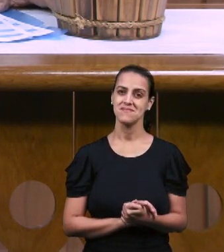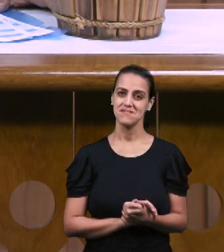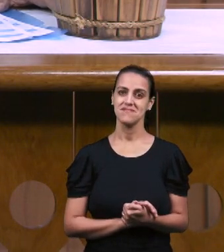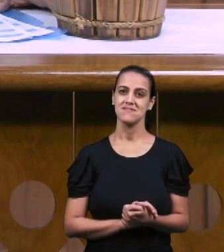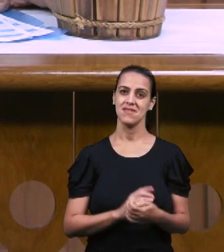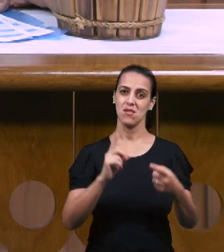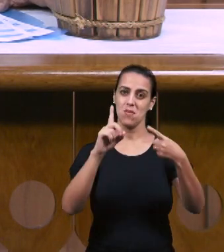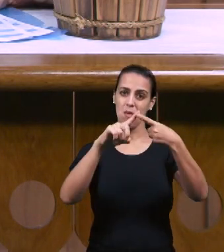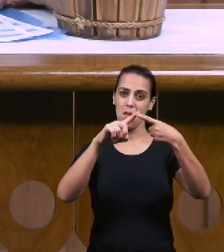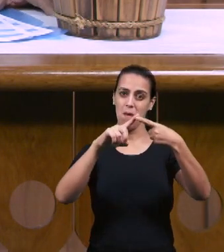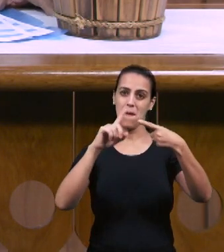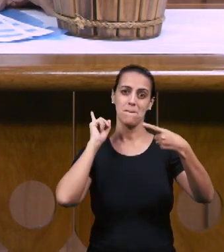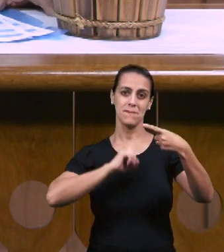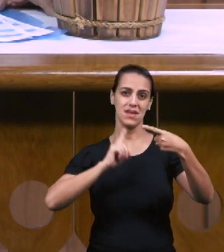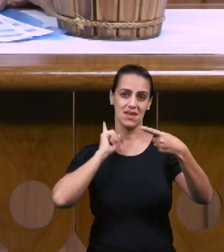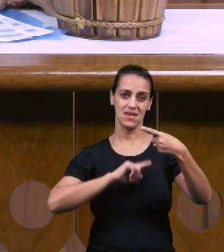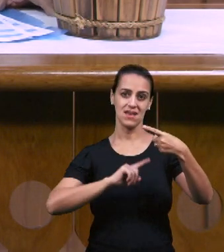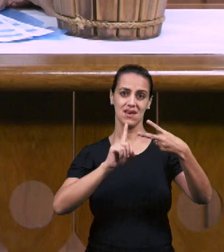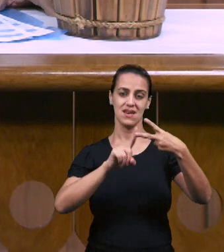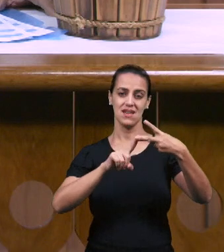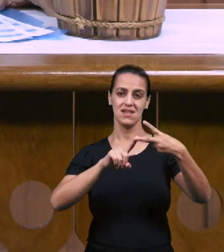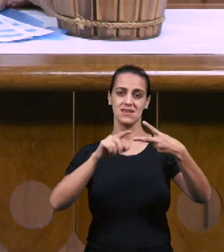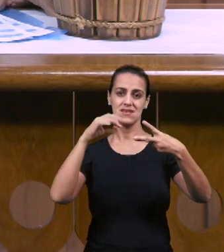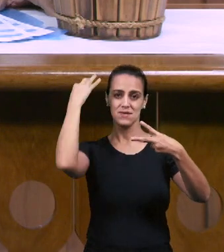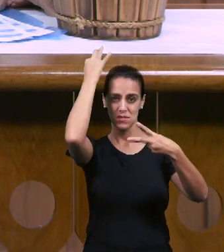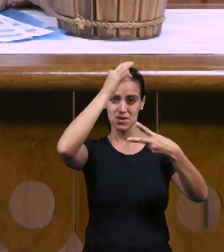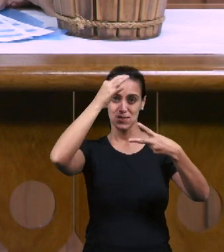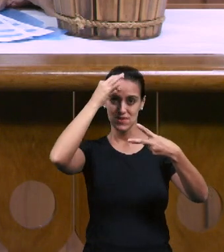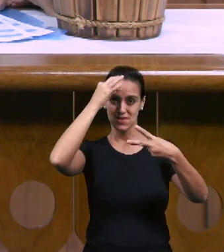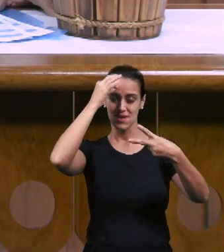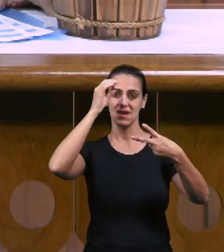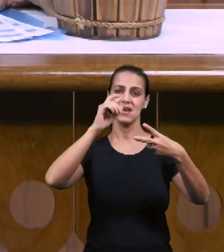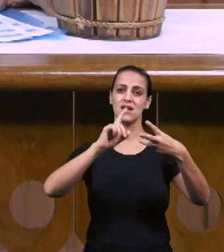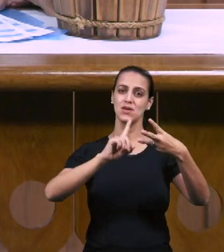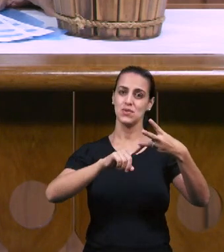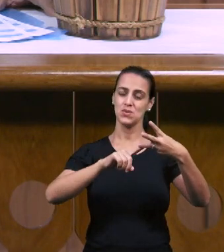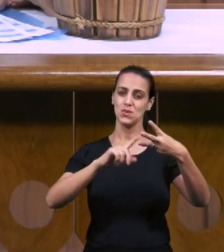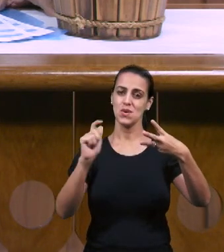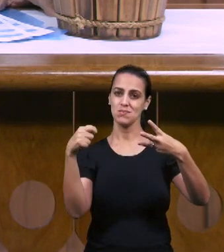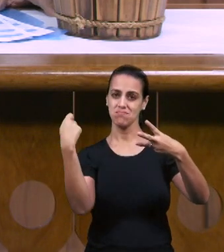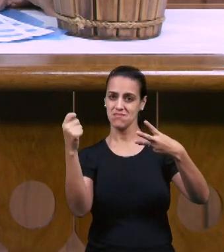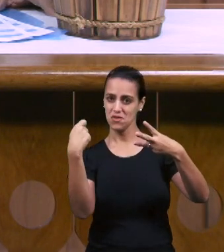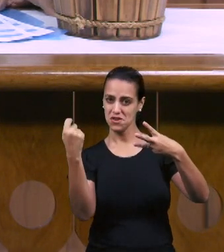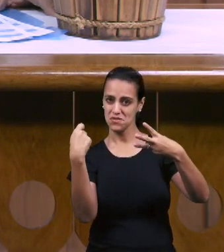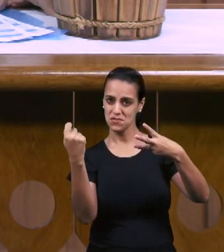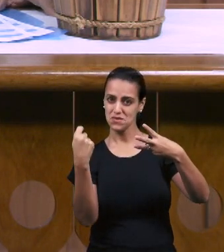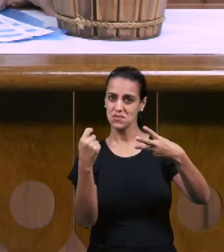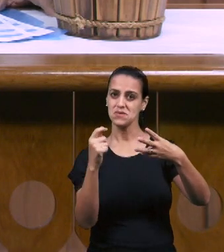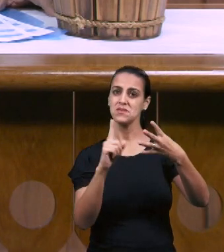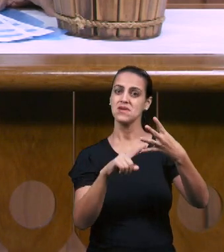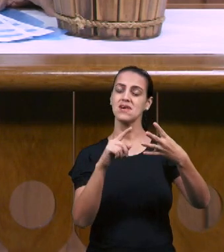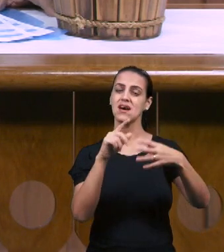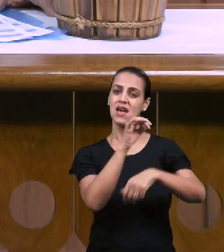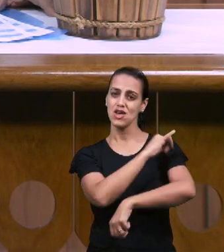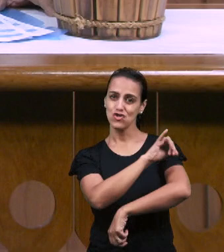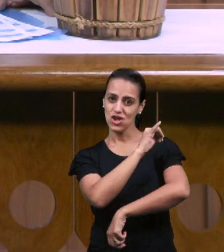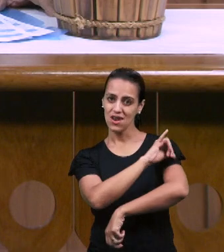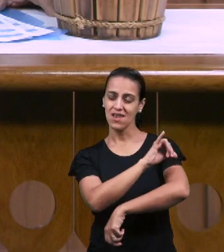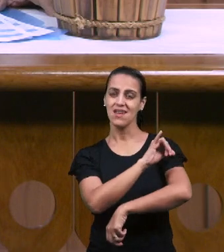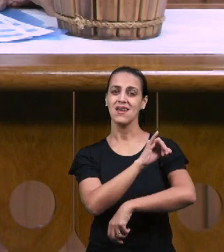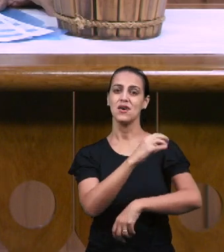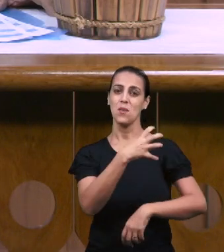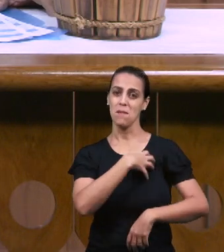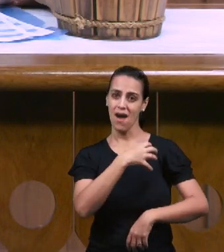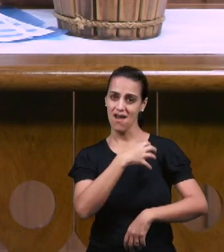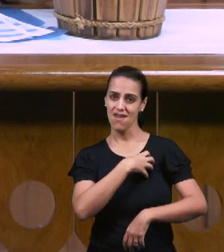Gerais, 11, Espírito Santo, 14. Dans Rio Grande do Sul, Rio de Janeiro, 2, Bahia, 2